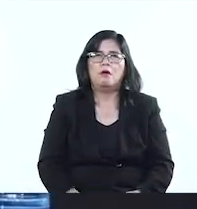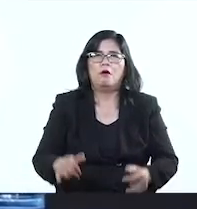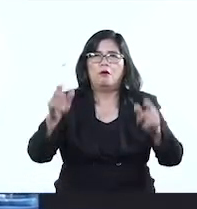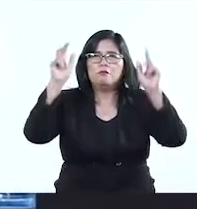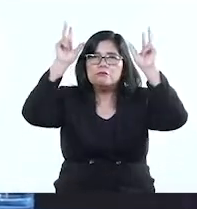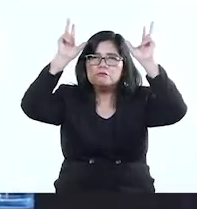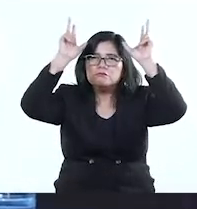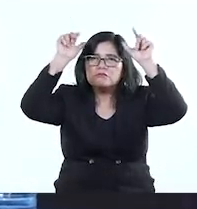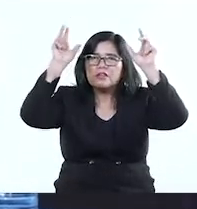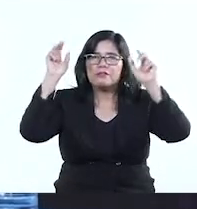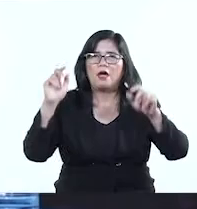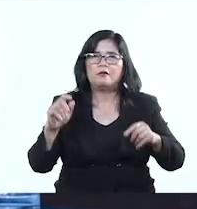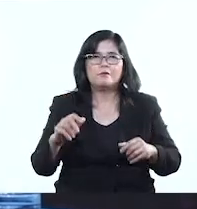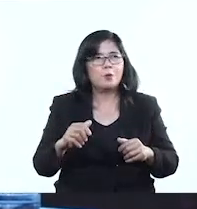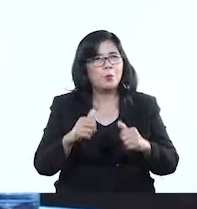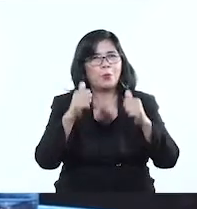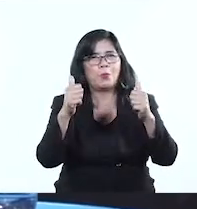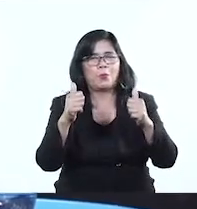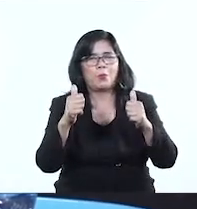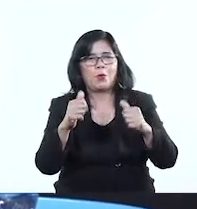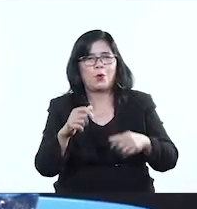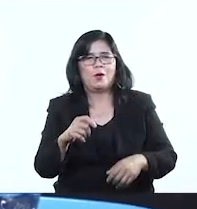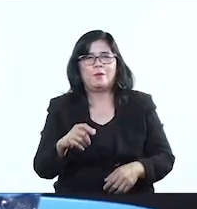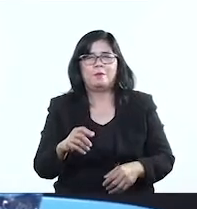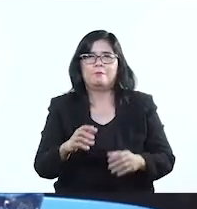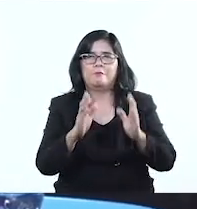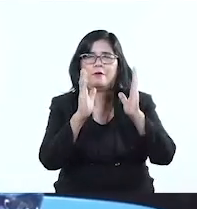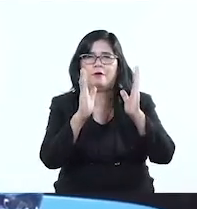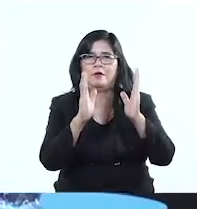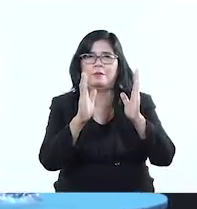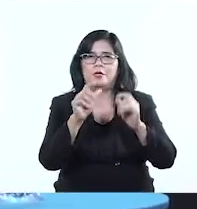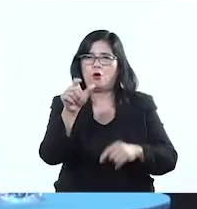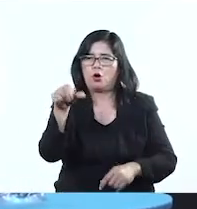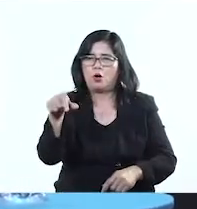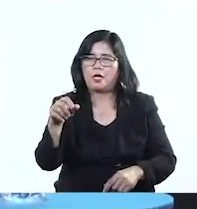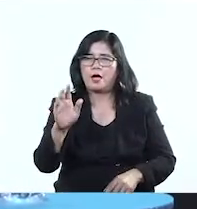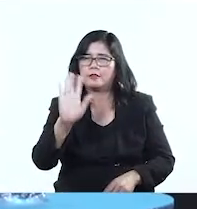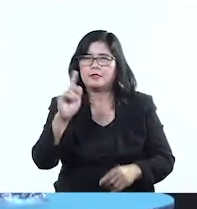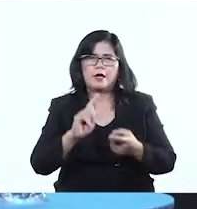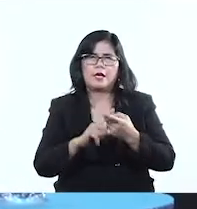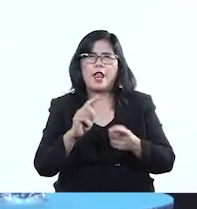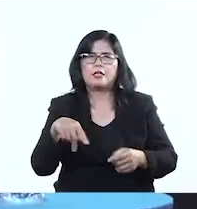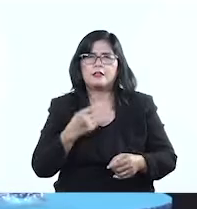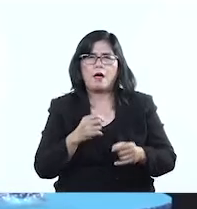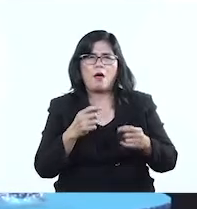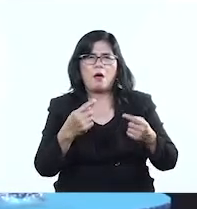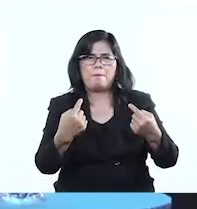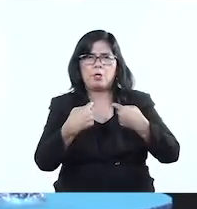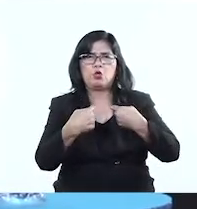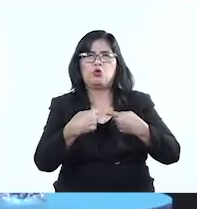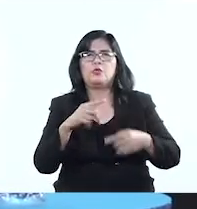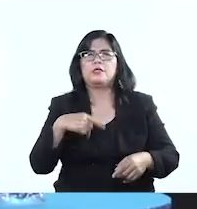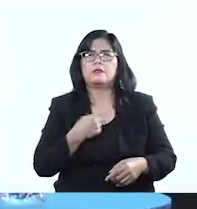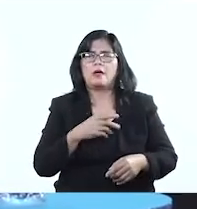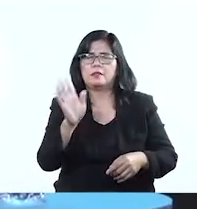posisi Hai orang-orang yang akan Al kita menuduh kita tanpa dasar dan orang-orang yang mengenal kita